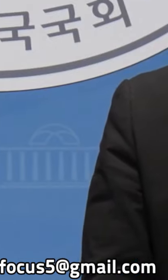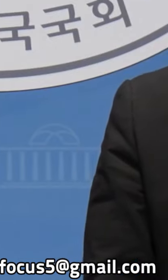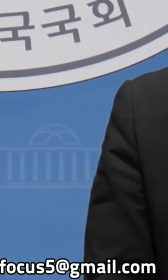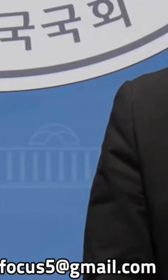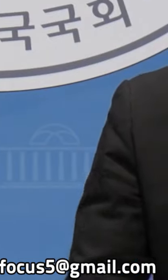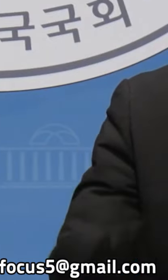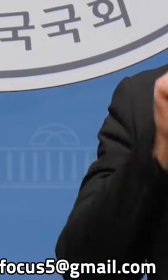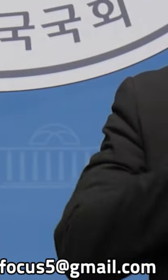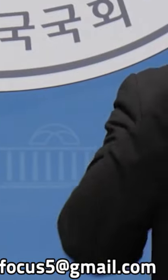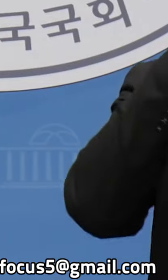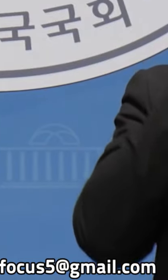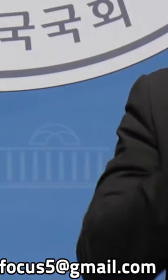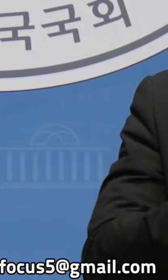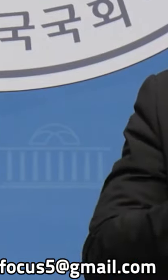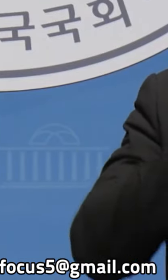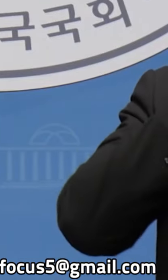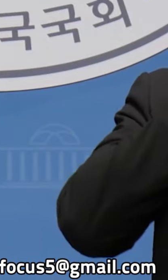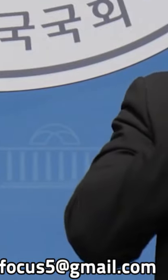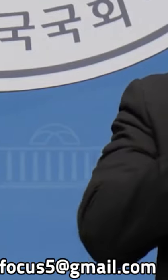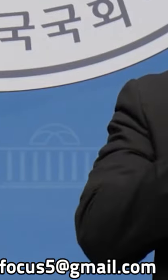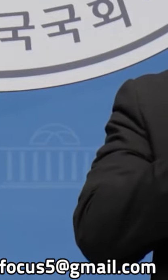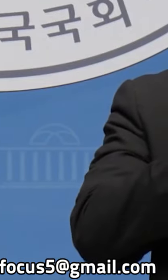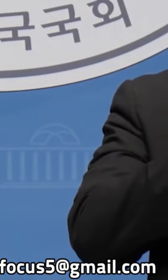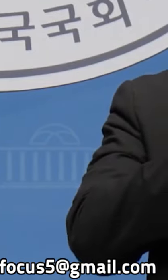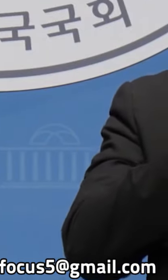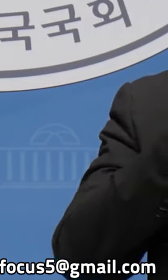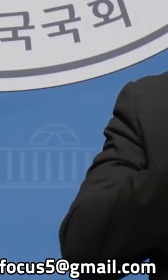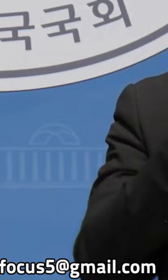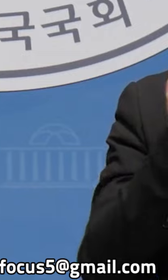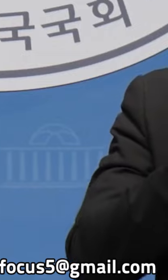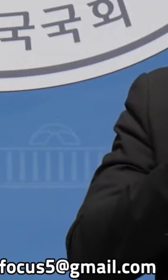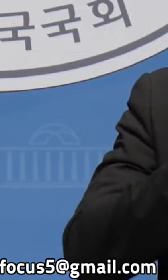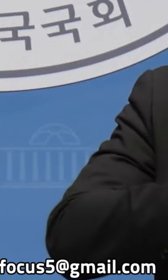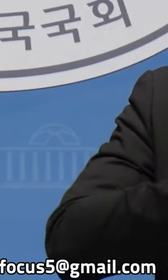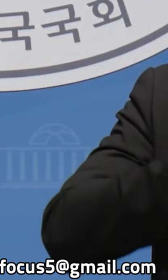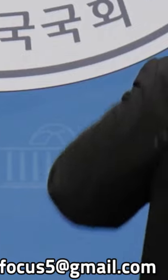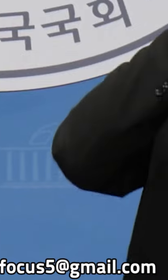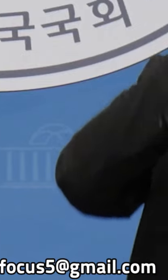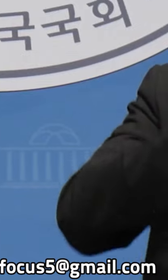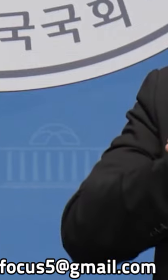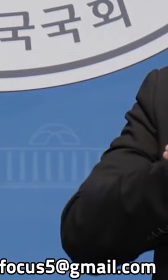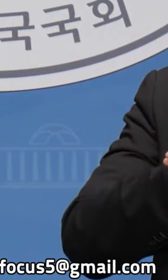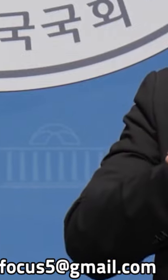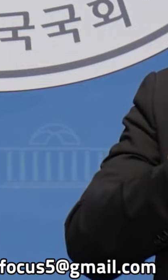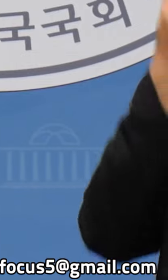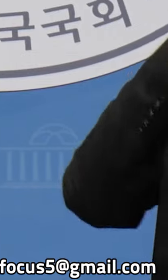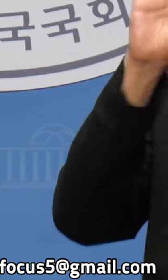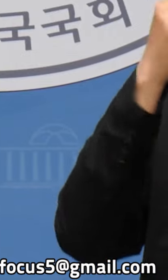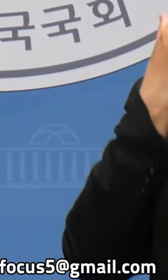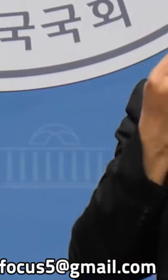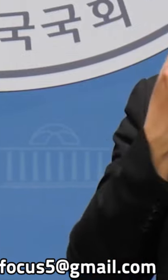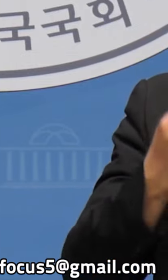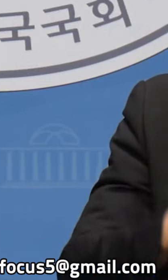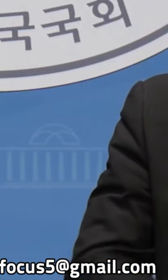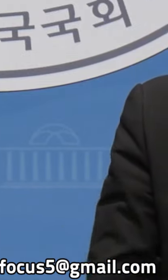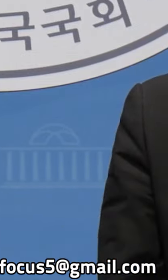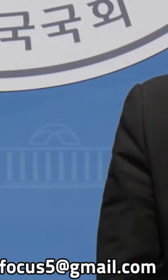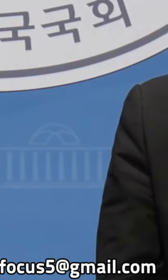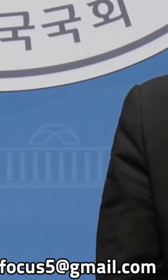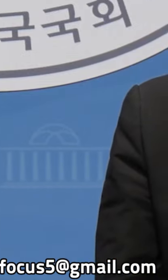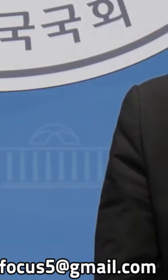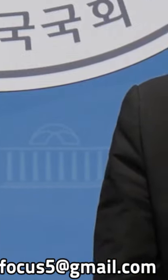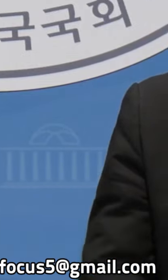특검을 거부함으로써 스스로 범인임을 자인한 샘입니다 윤석 대통령과